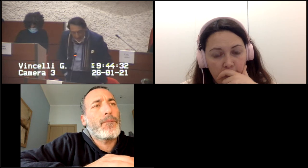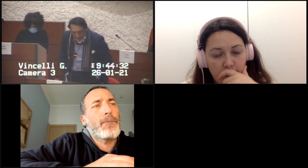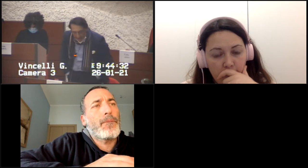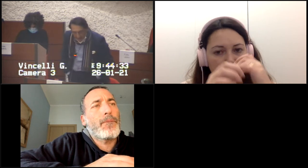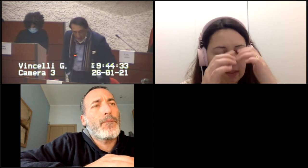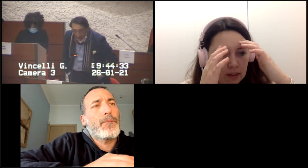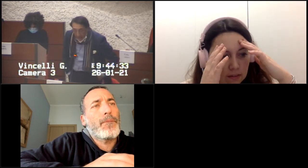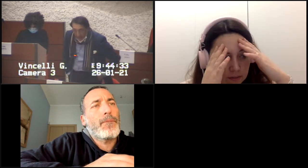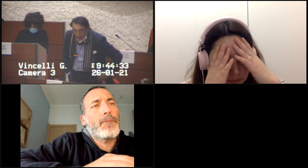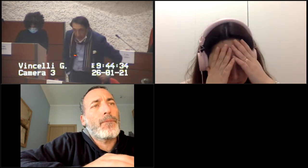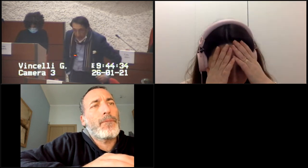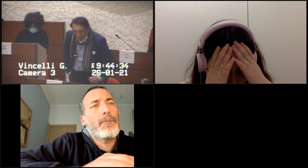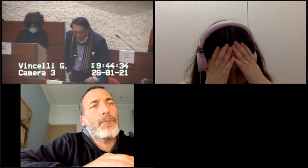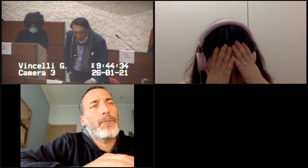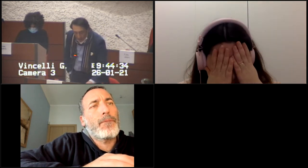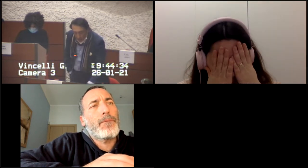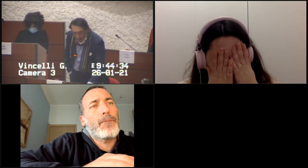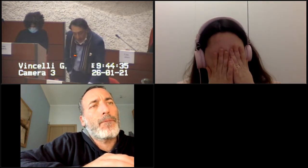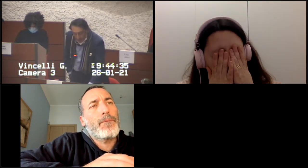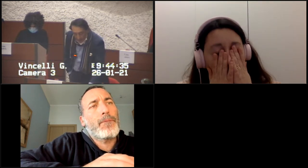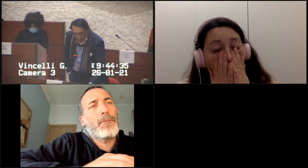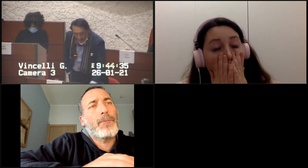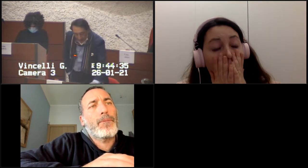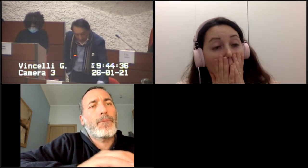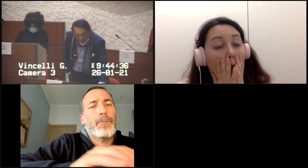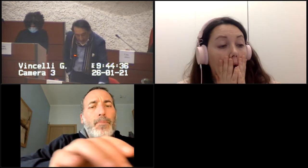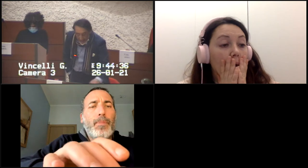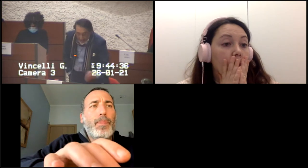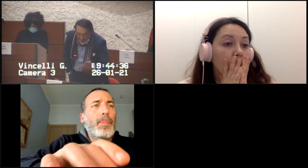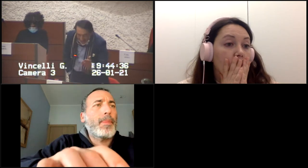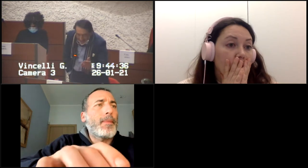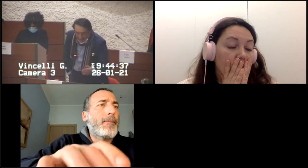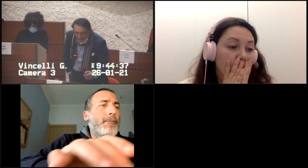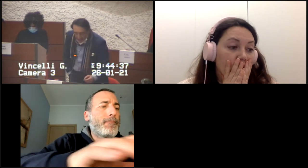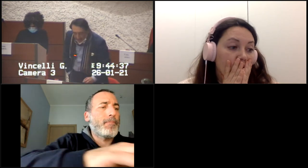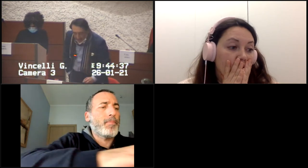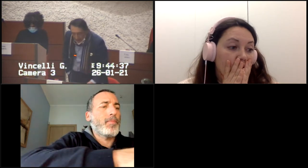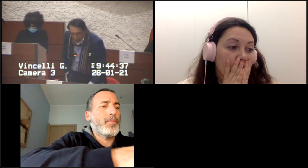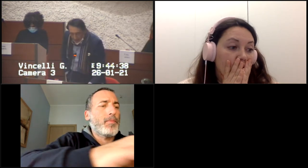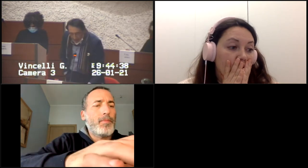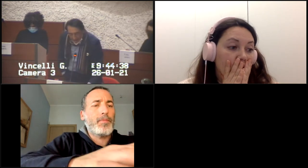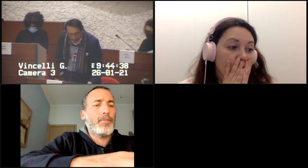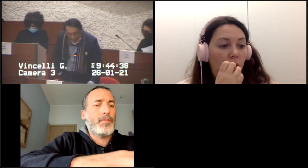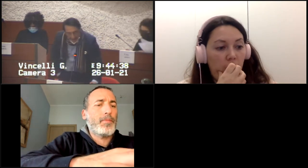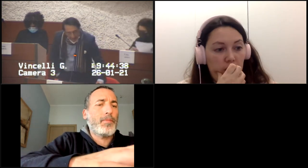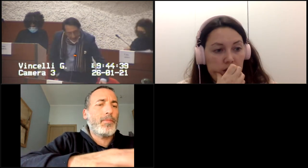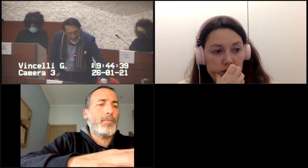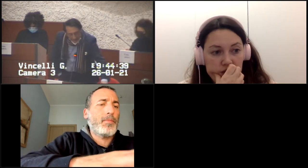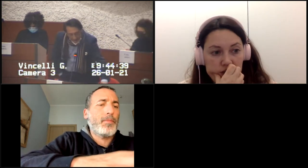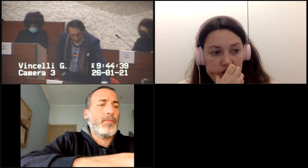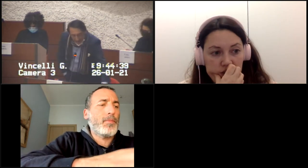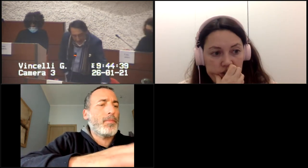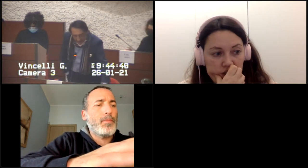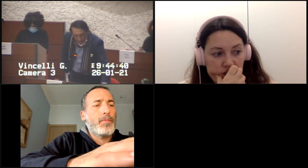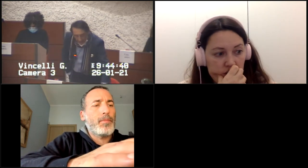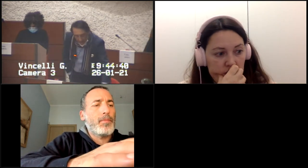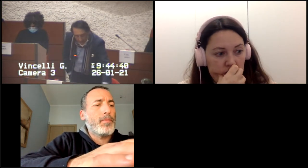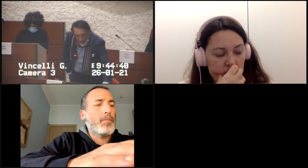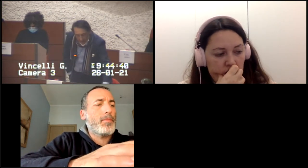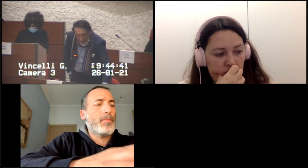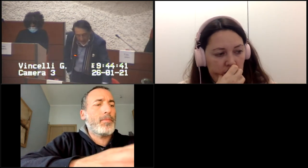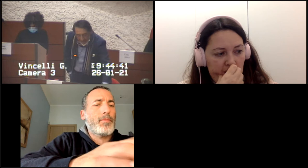è sempre stata gestita al meglio proprio anche su quella questione che è delle bonifiche. Grazie chiaramente a Regione Lombardia è stato dato chiaramente